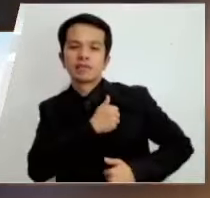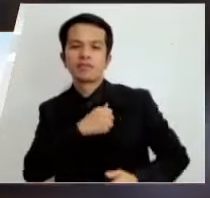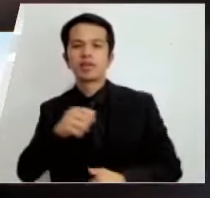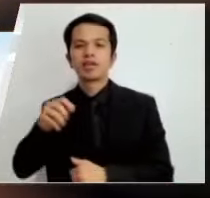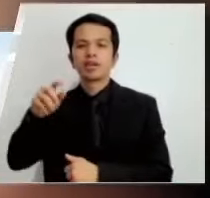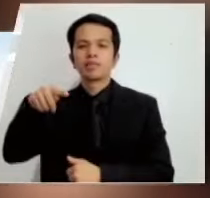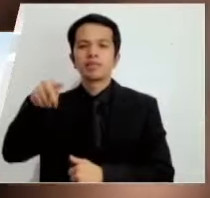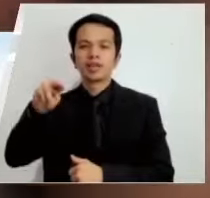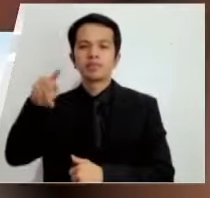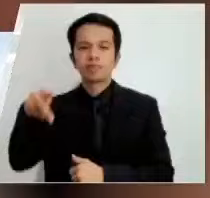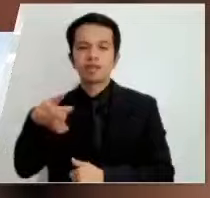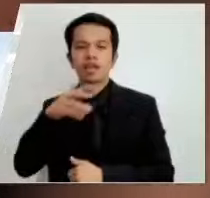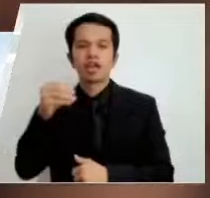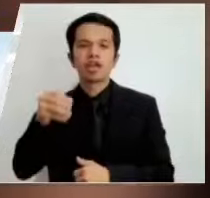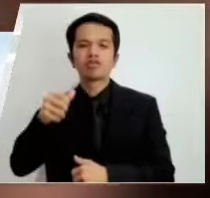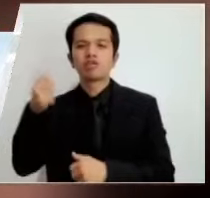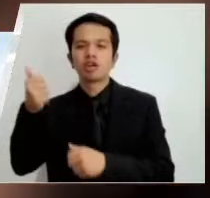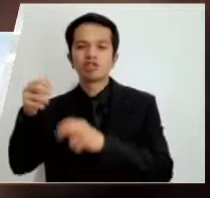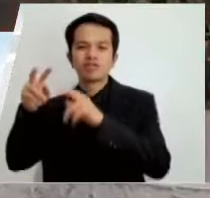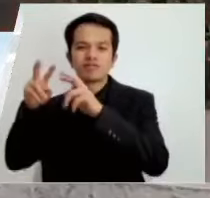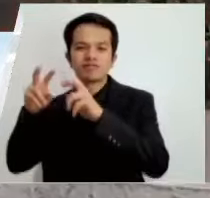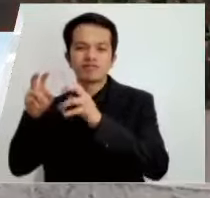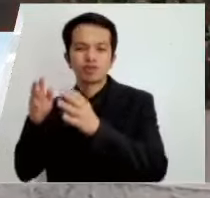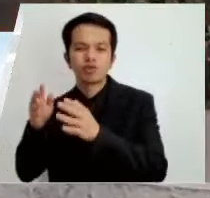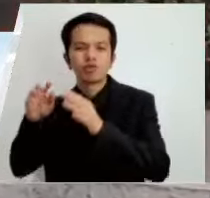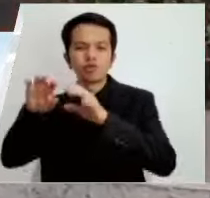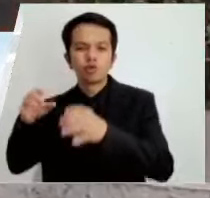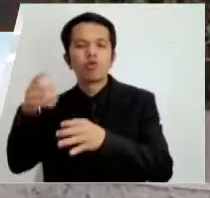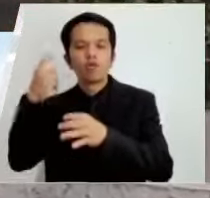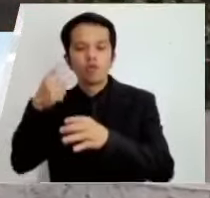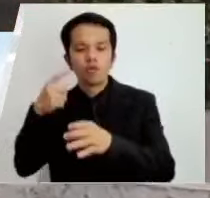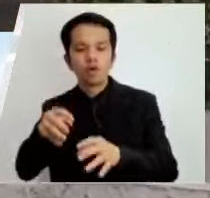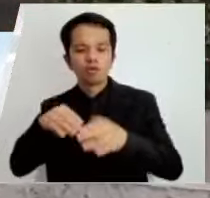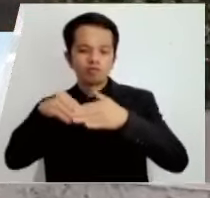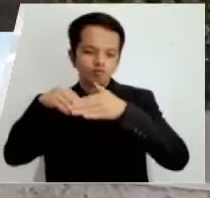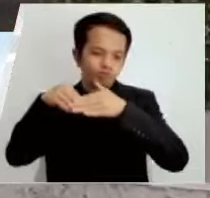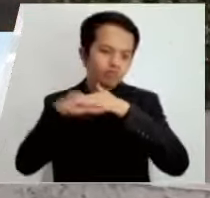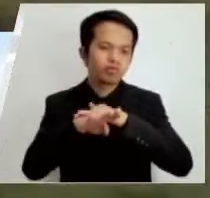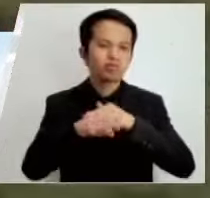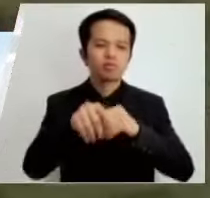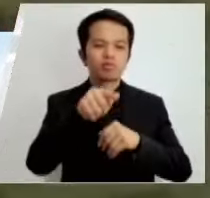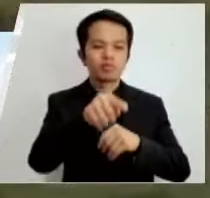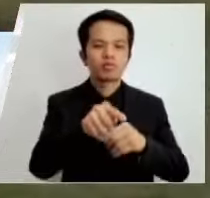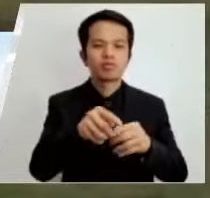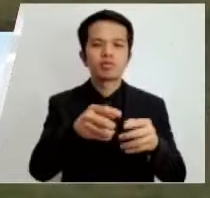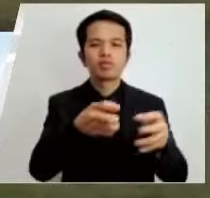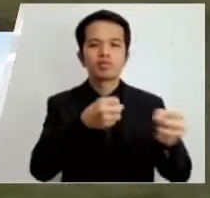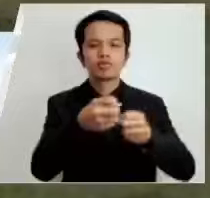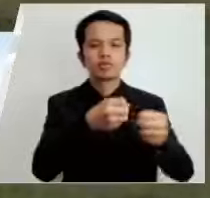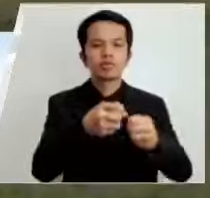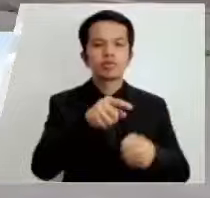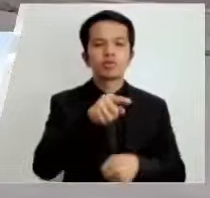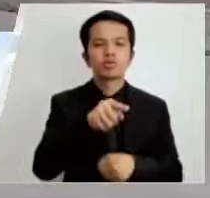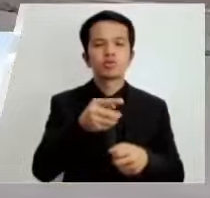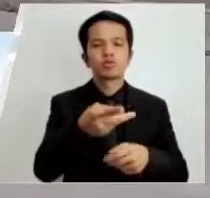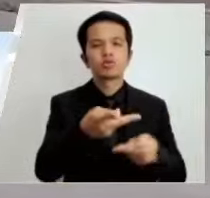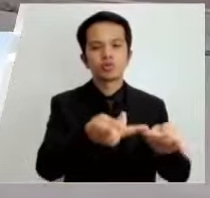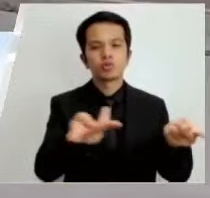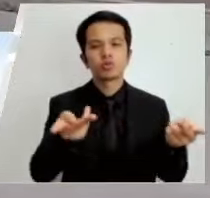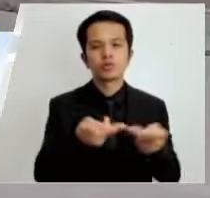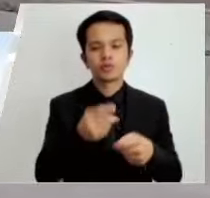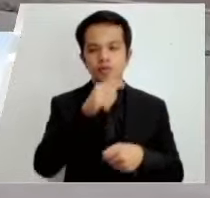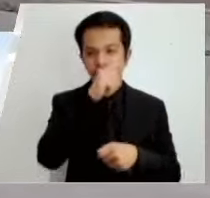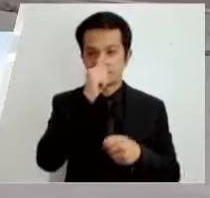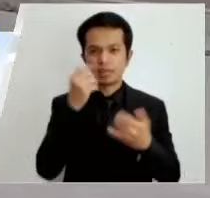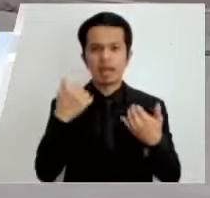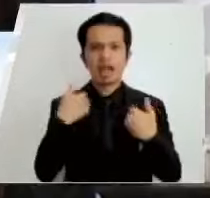Commission o PAOC para isagawa ang raid sa compound ng Zone Yuan Technology Incorporated. Nakakuha sila ng search warrant